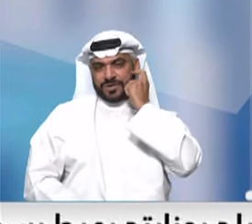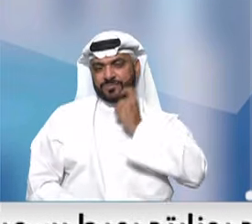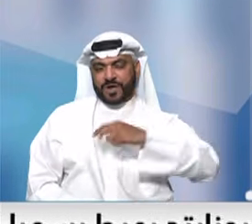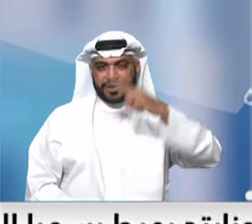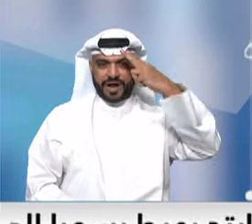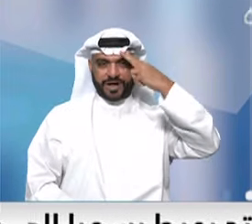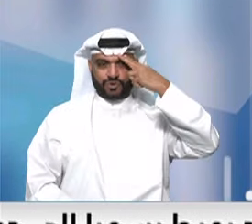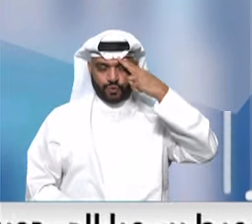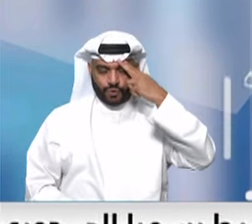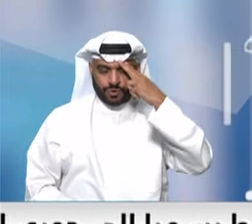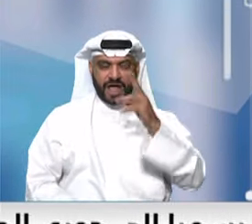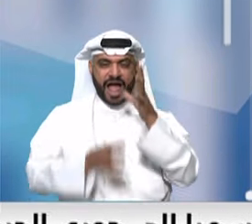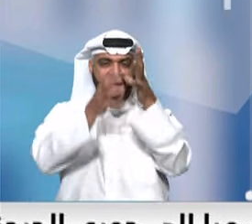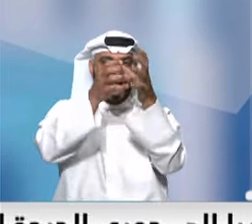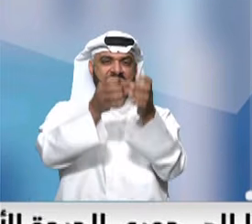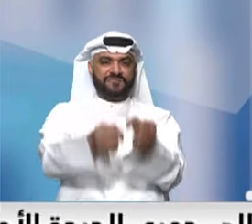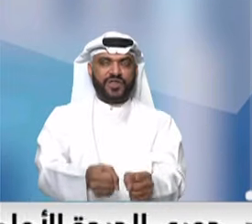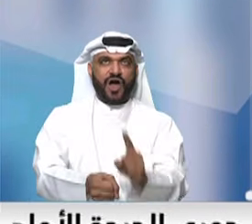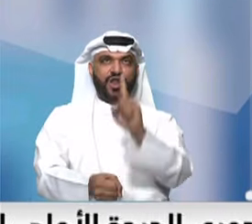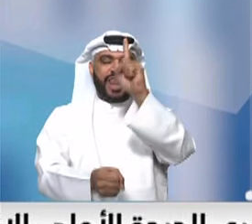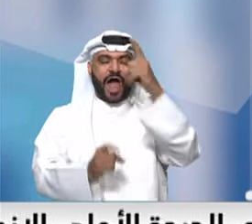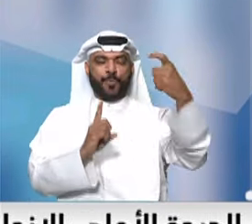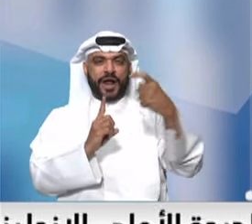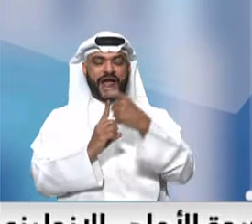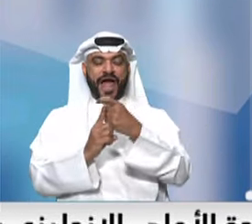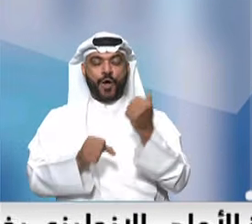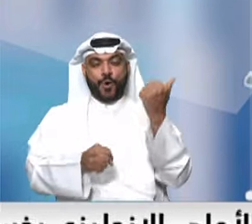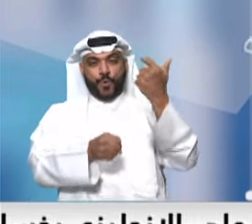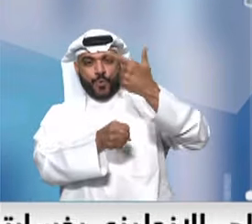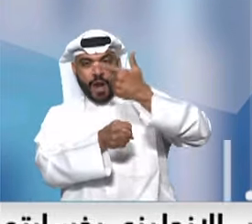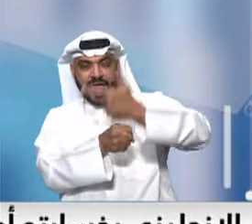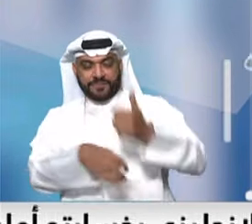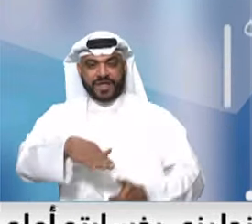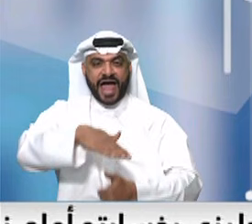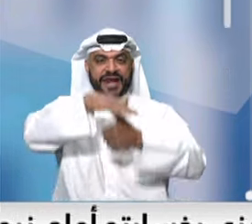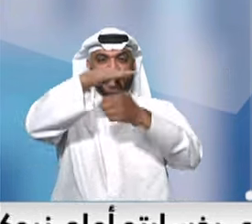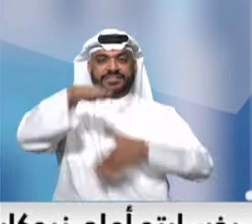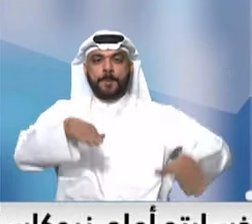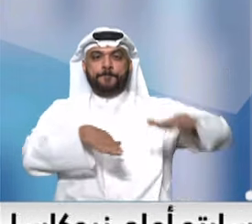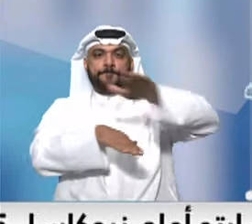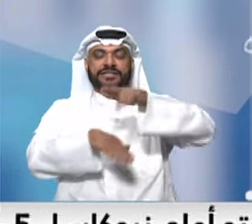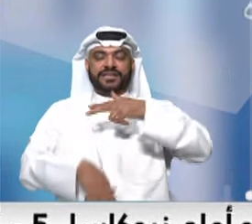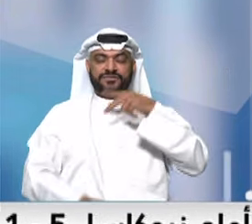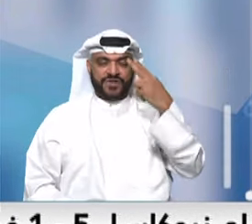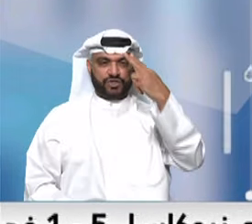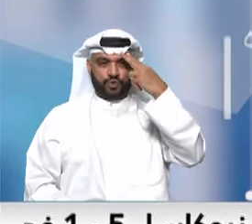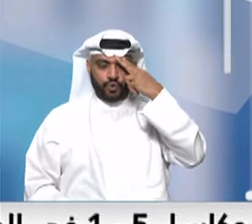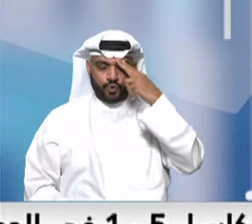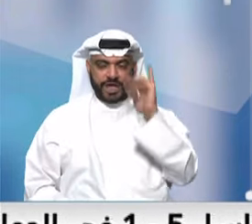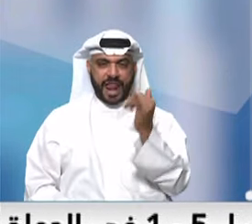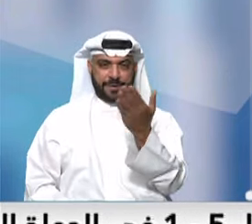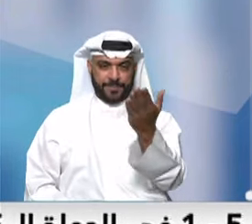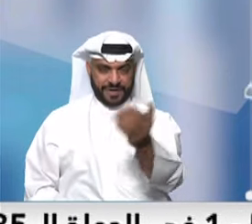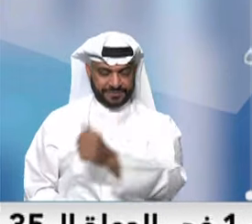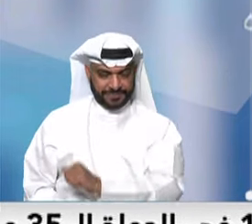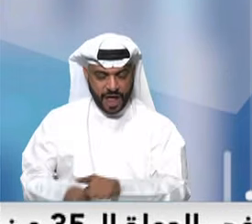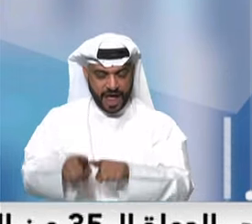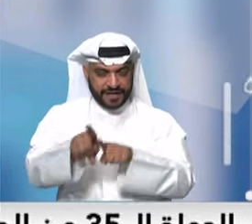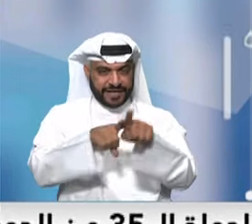عبد العزيز آل سعود حفظه الله ولي العهد رئيس مجلس الوزراء بالمملكة العربية السعودية